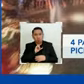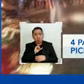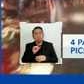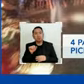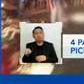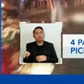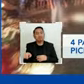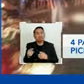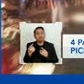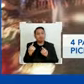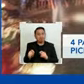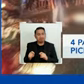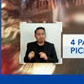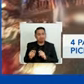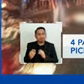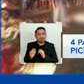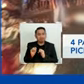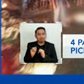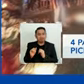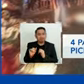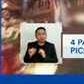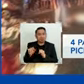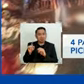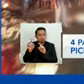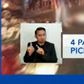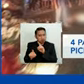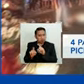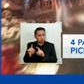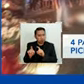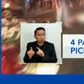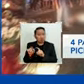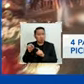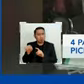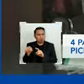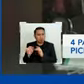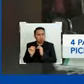Regional TV Balitang Southern Tagalog na makuha na ng pahayag ang magkabilang panig.